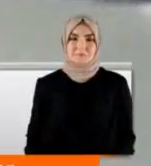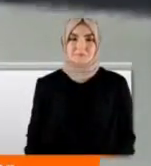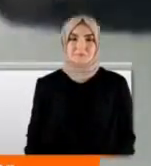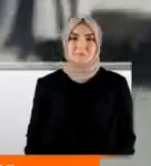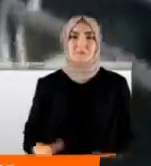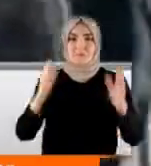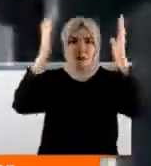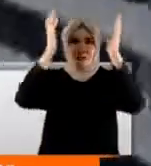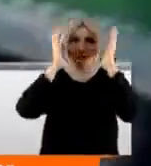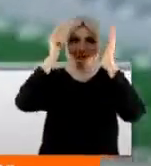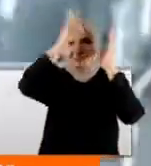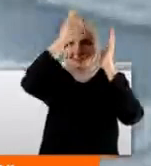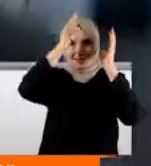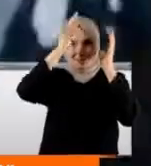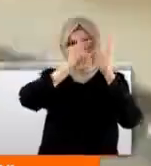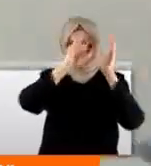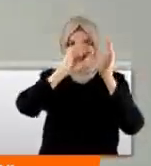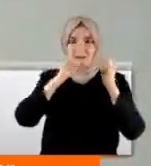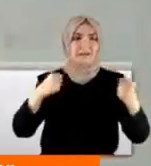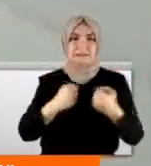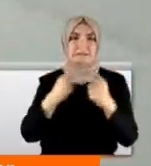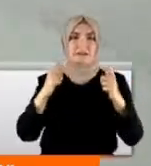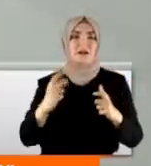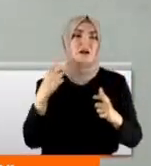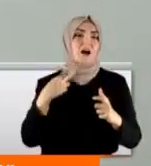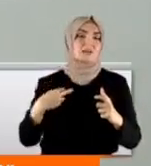Kask kamerasına yansıyan kaza Kars'a geçti kayda.